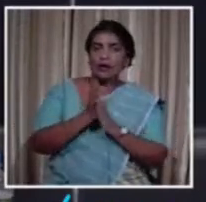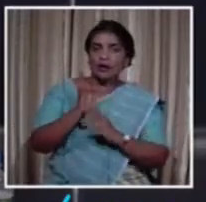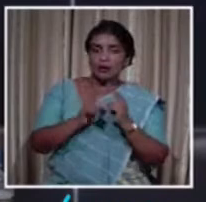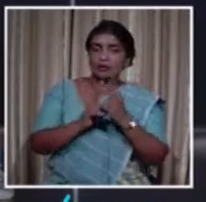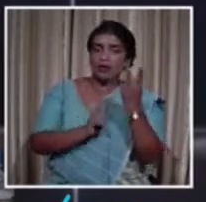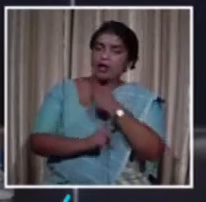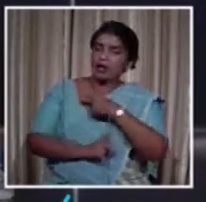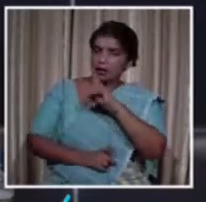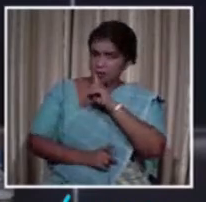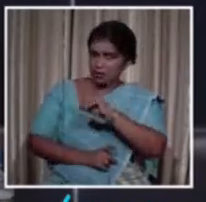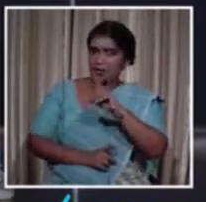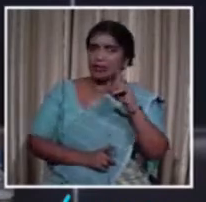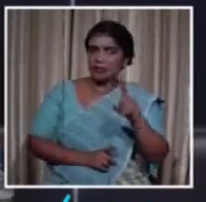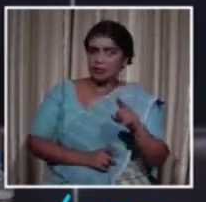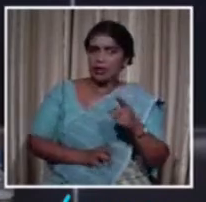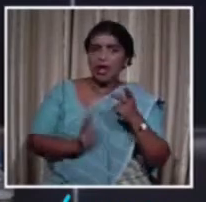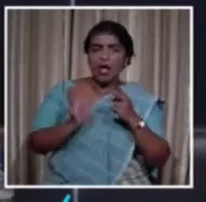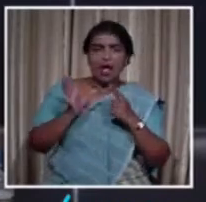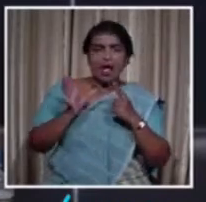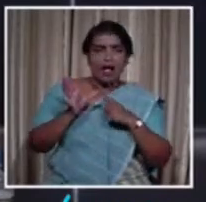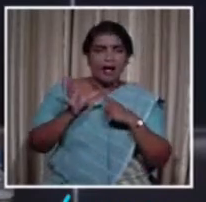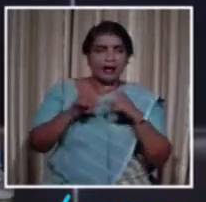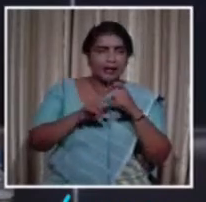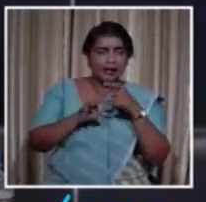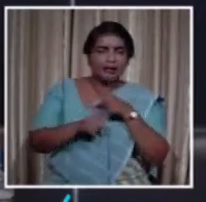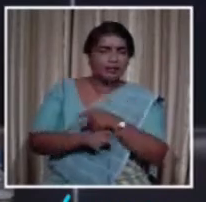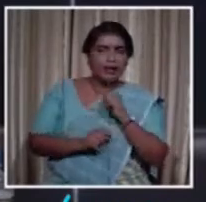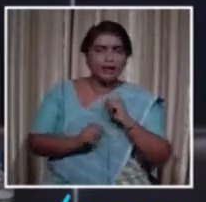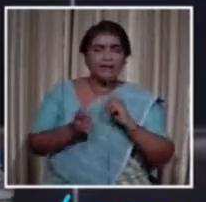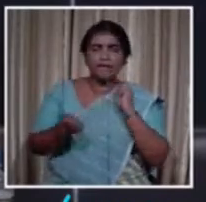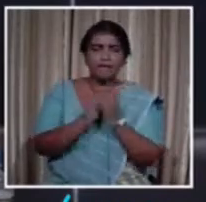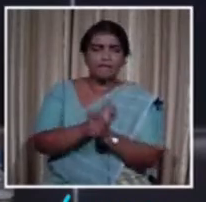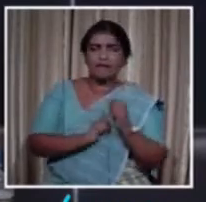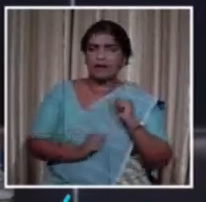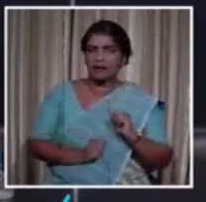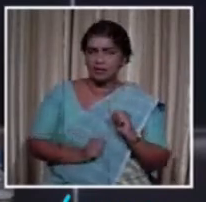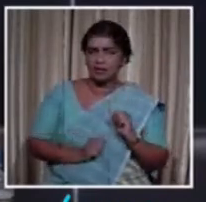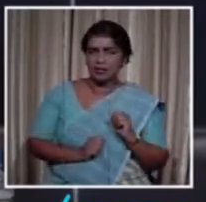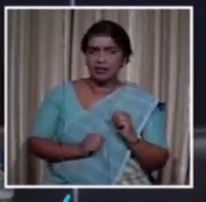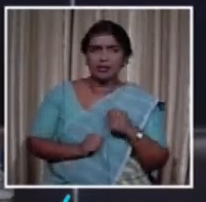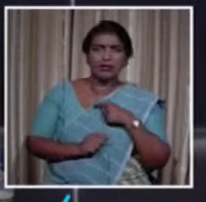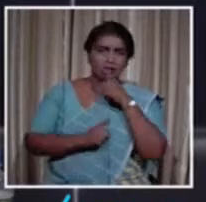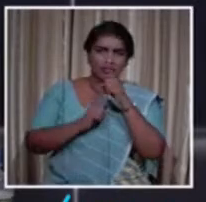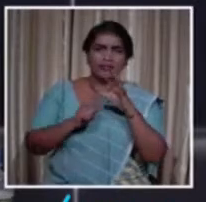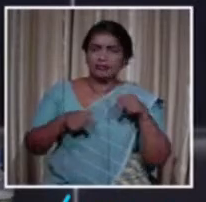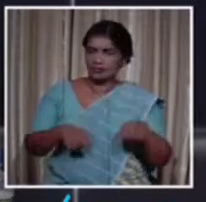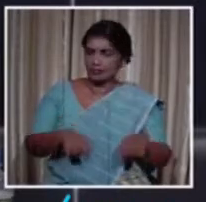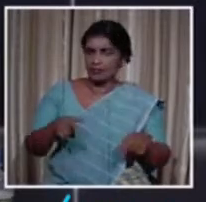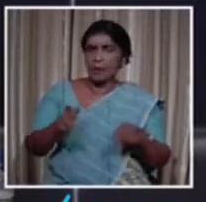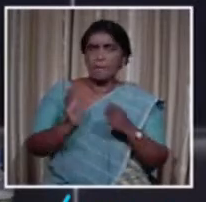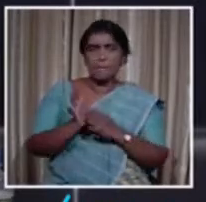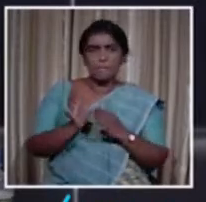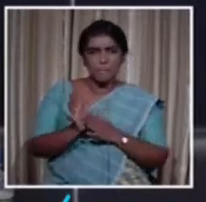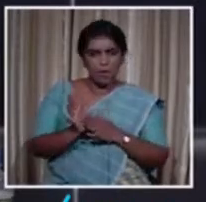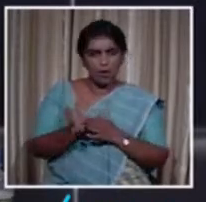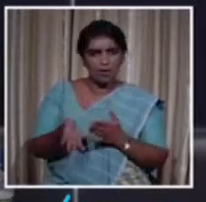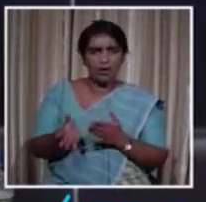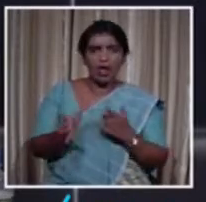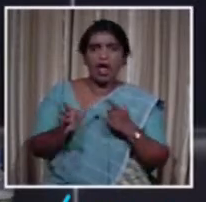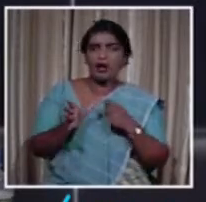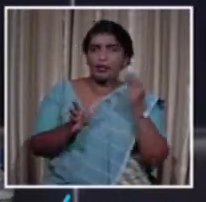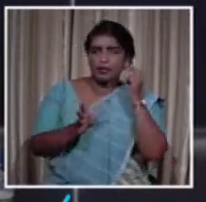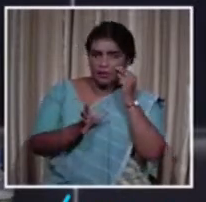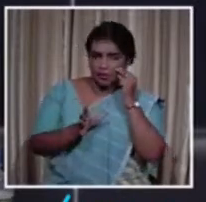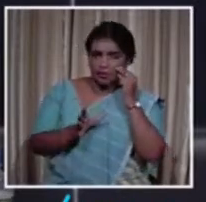මම ඇහුවා අඩෙක්කල නාදෙන් මන්ත්‍රීවමාගෙන් ඇයි මේක වෙනස් කරේ ඊට වඩා මම කතා කරා මෙතනදී මේ මනෝ ගණේෂන් අනුර